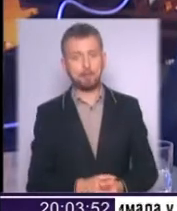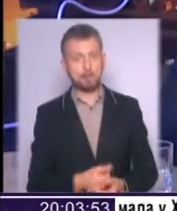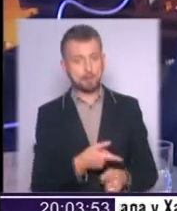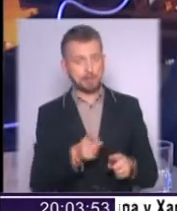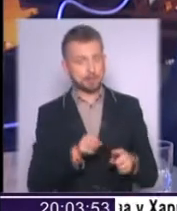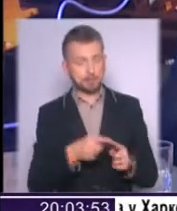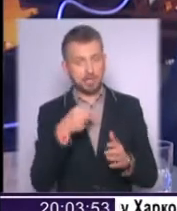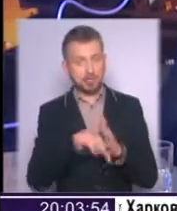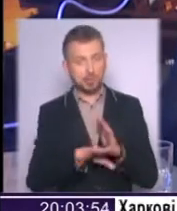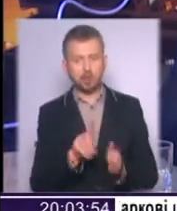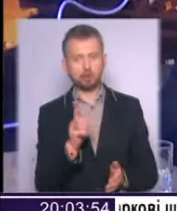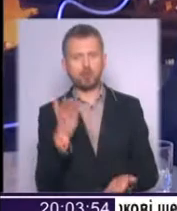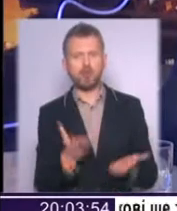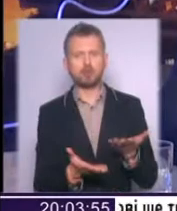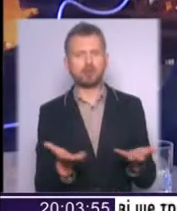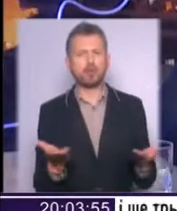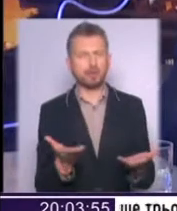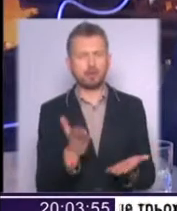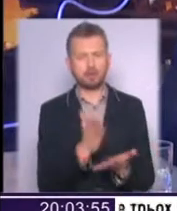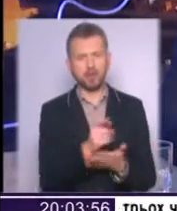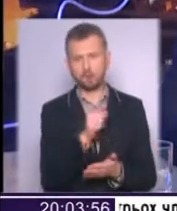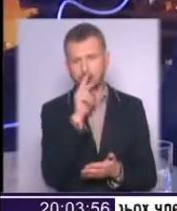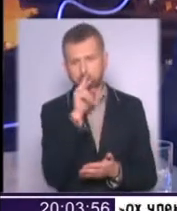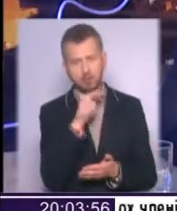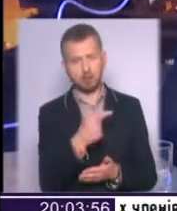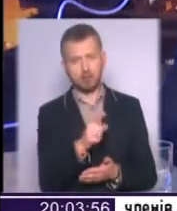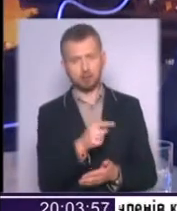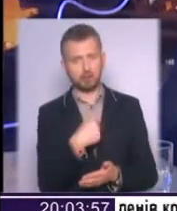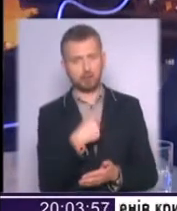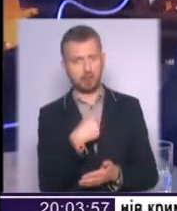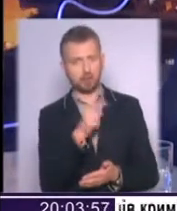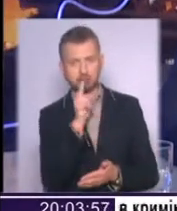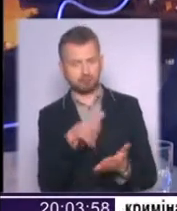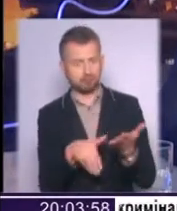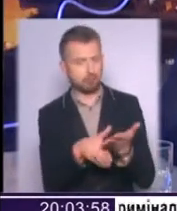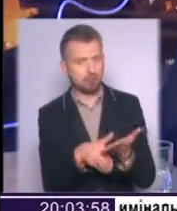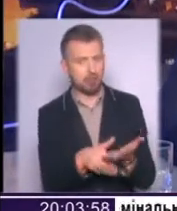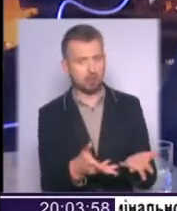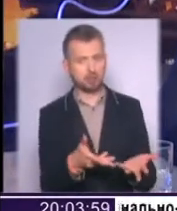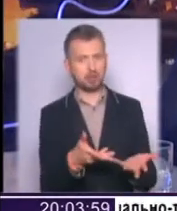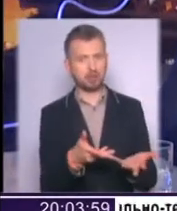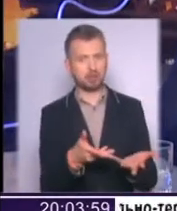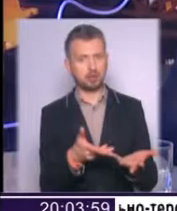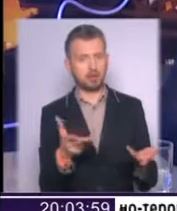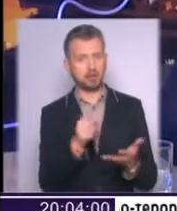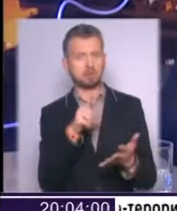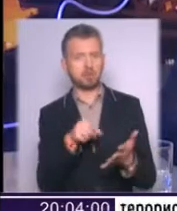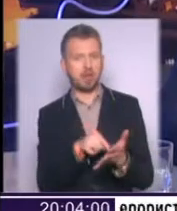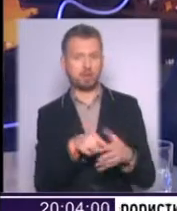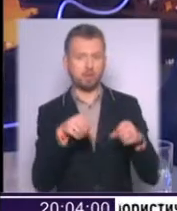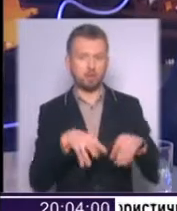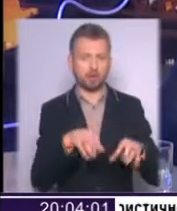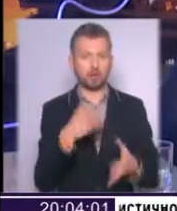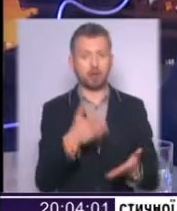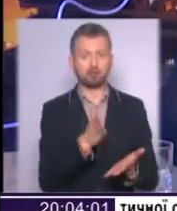це не означає, що якщо десь є його недопрацювання, то я йому не протягну руку, не допоможу десь якісь питання врегулювати. Якщо